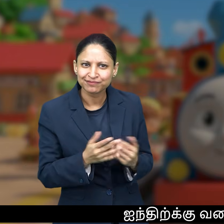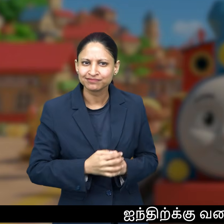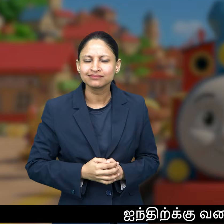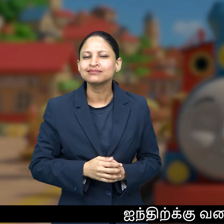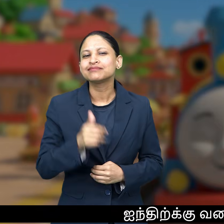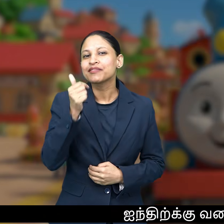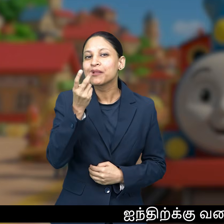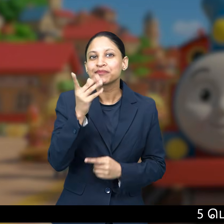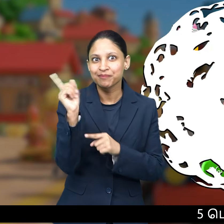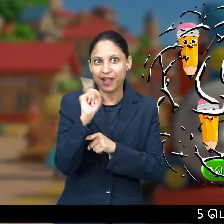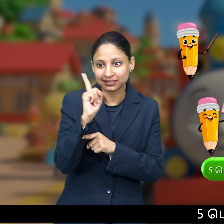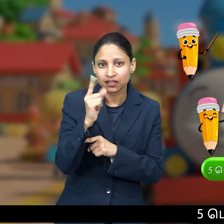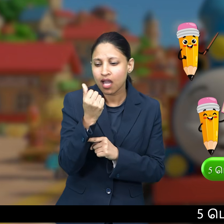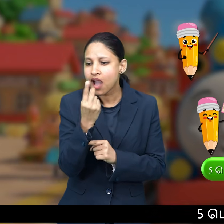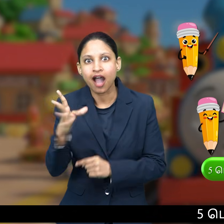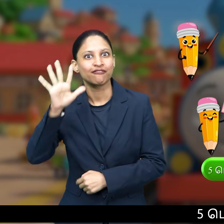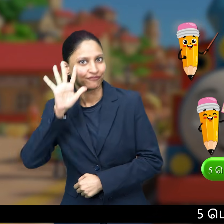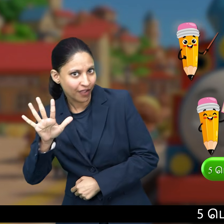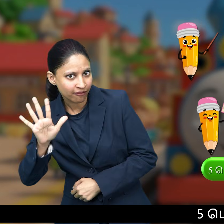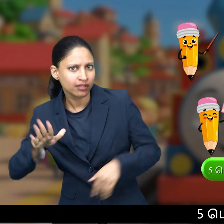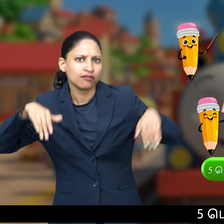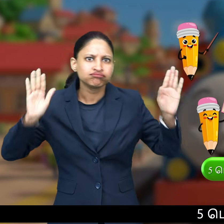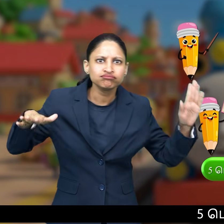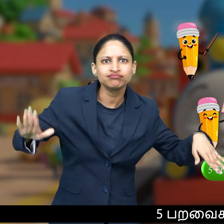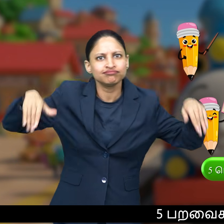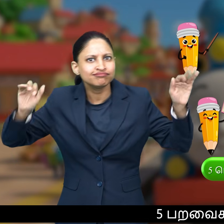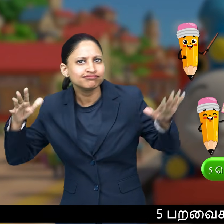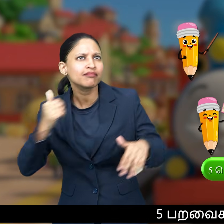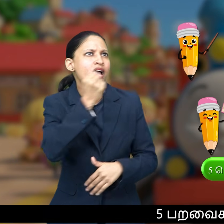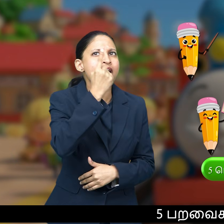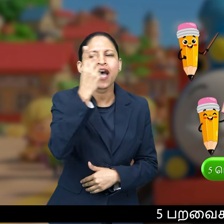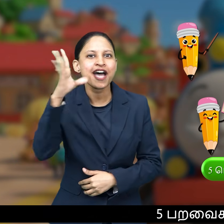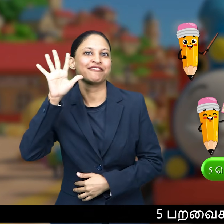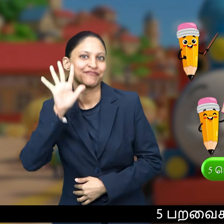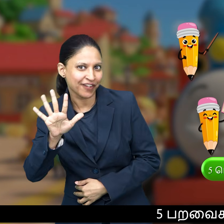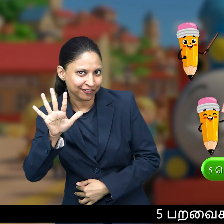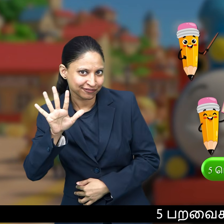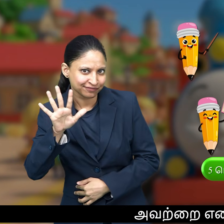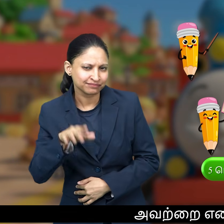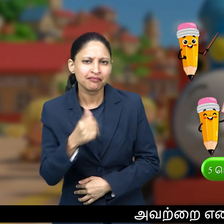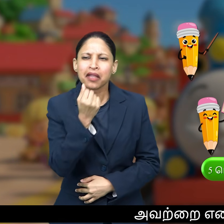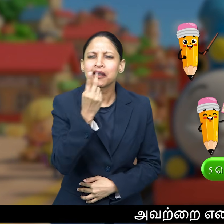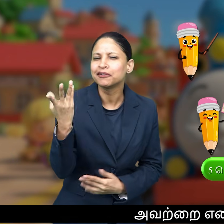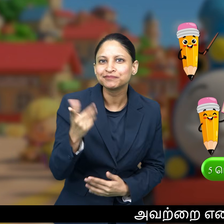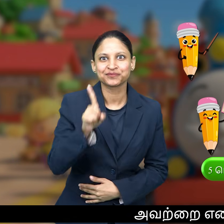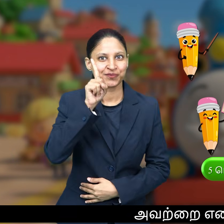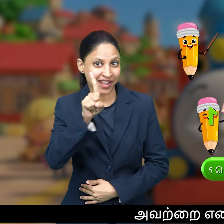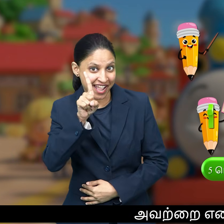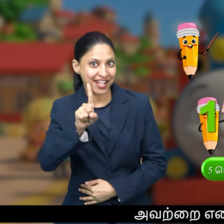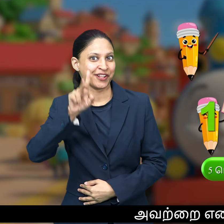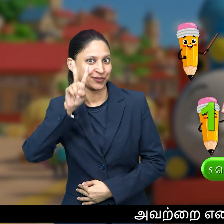சொல்லுங்கள். 5 பென்சில்கள், 5 பறவைகள் பறக்கின்றன. அவற்றை